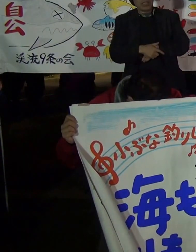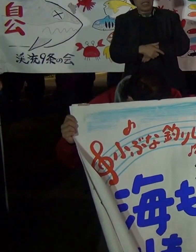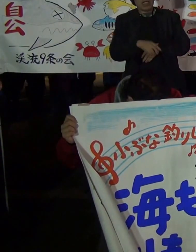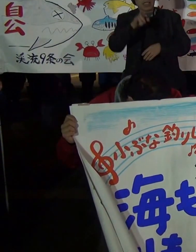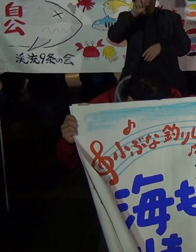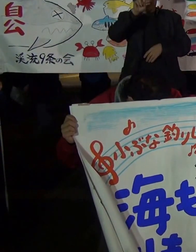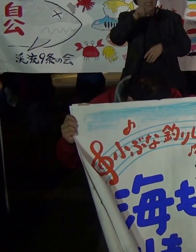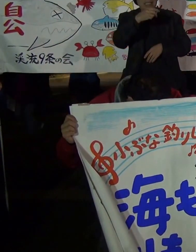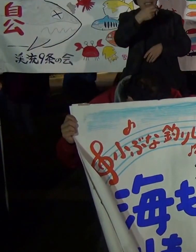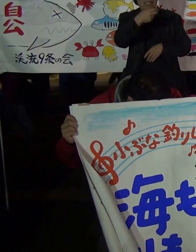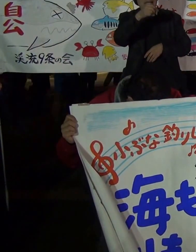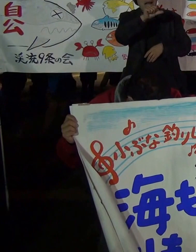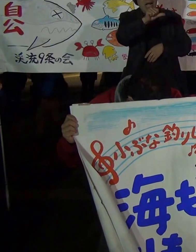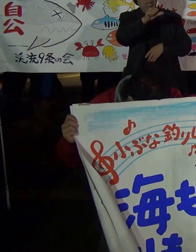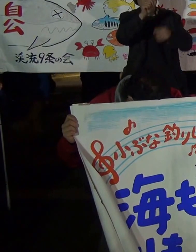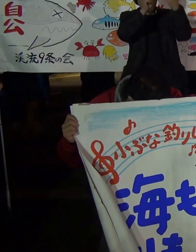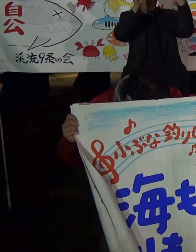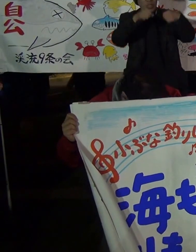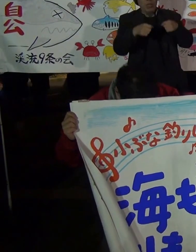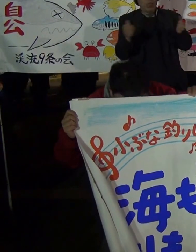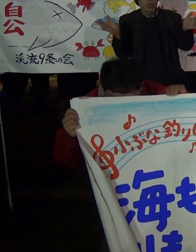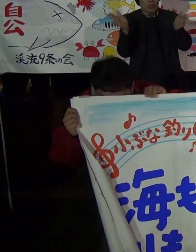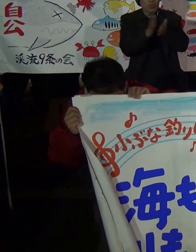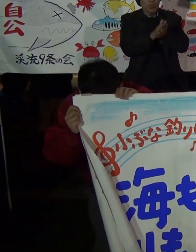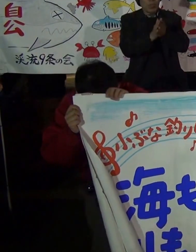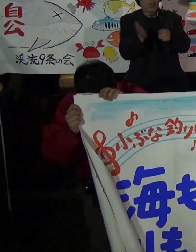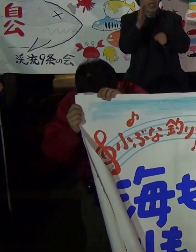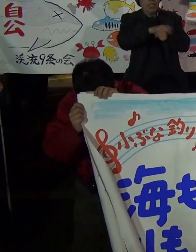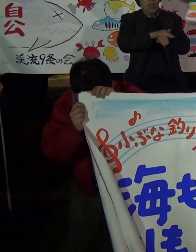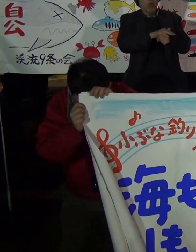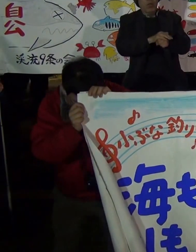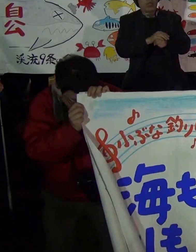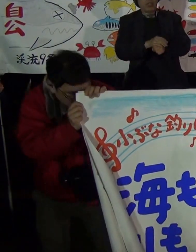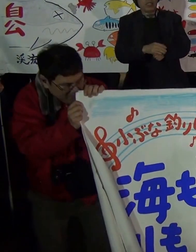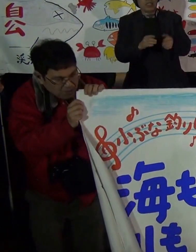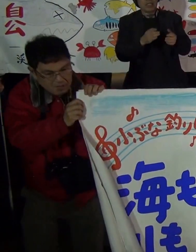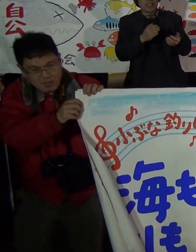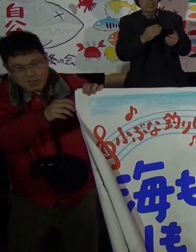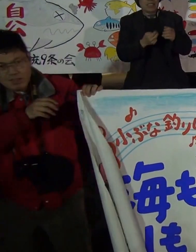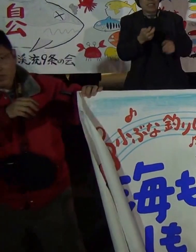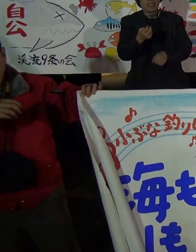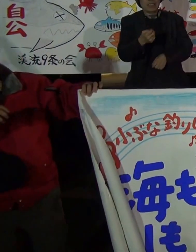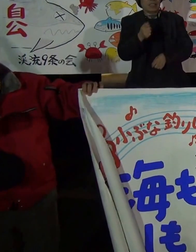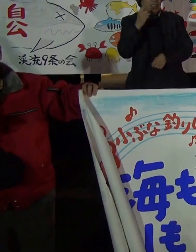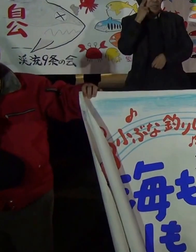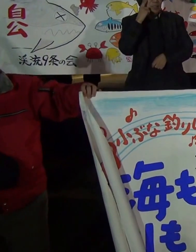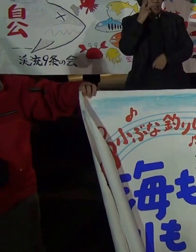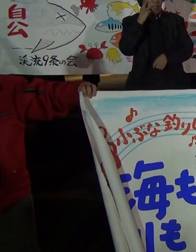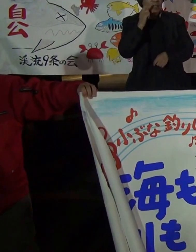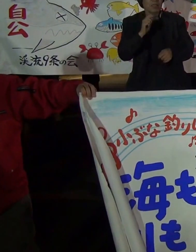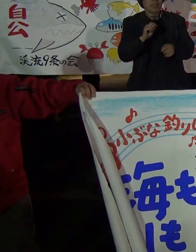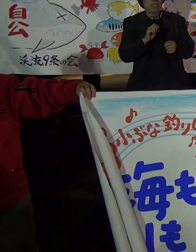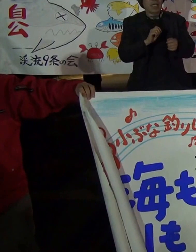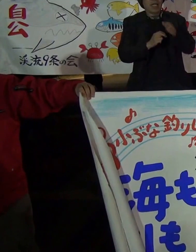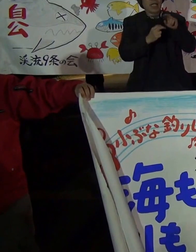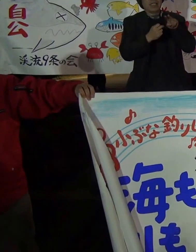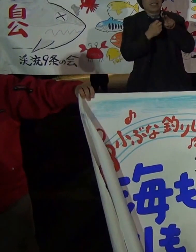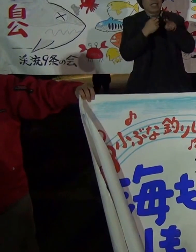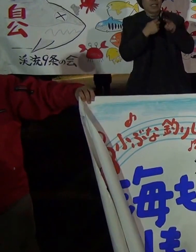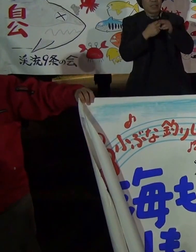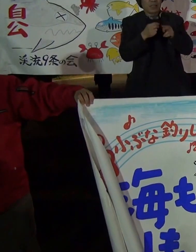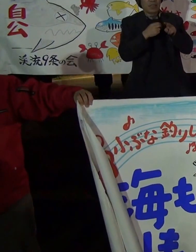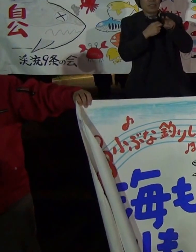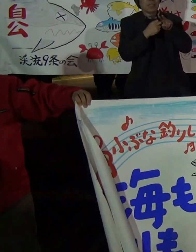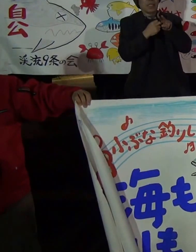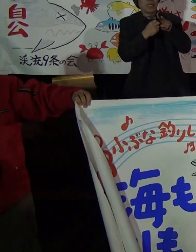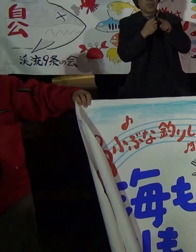上げますが、実は山梨の実験船でも地下水でリニア新幹線を作るために沢の水